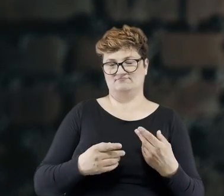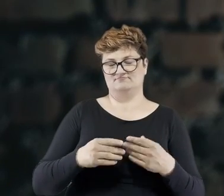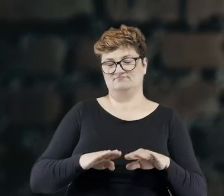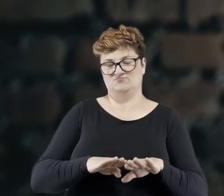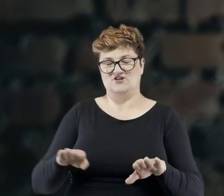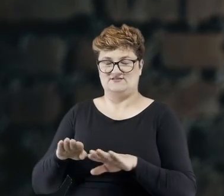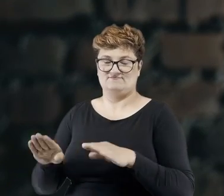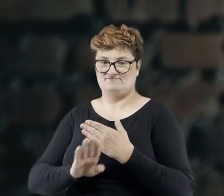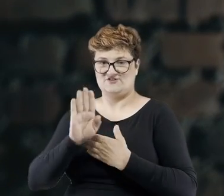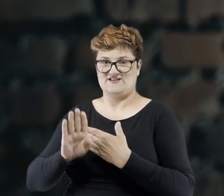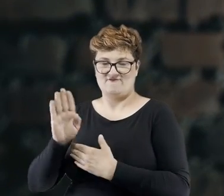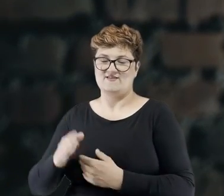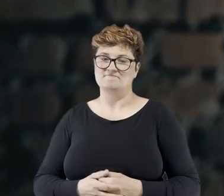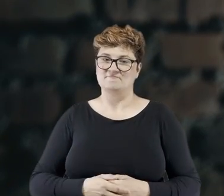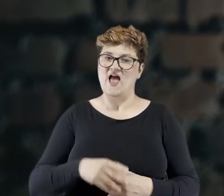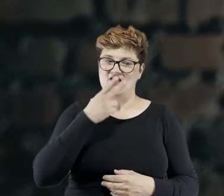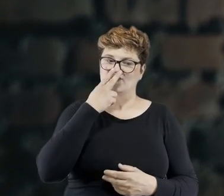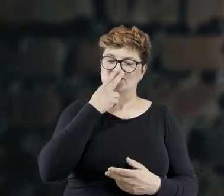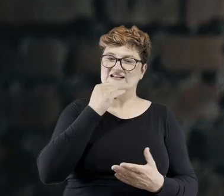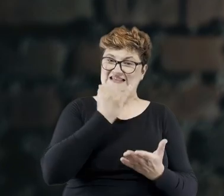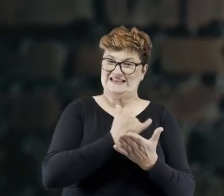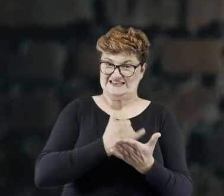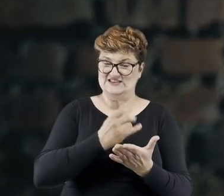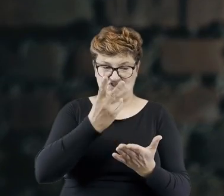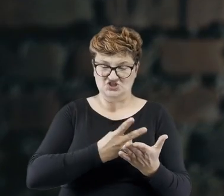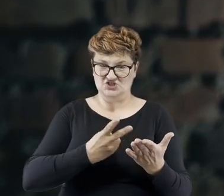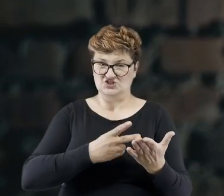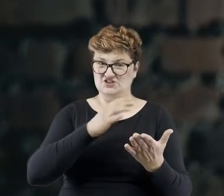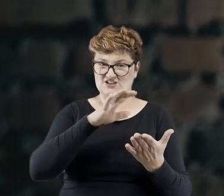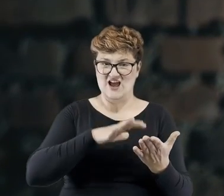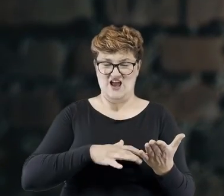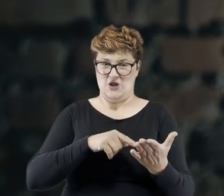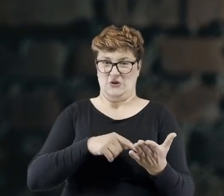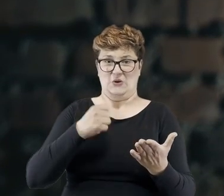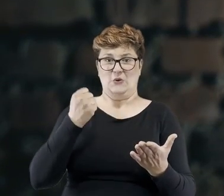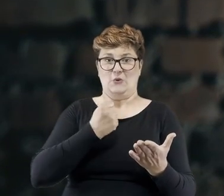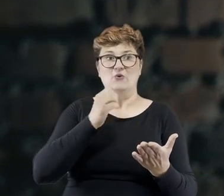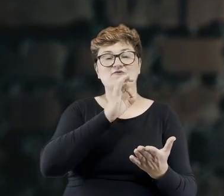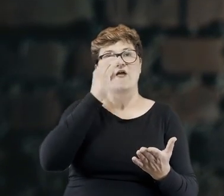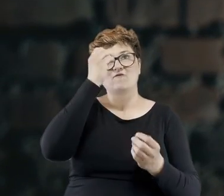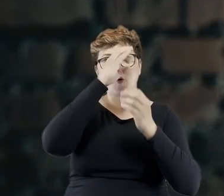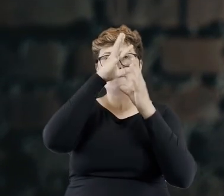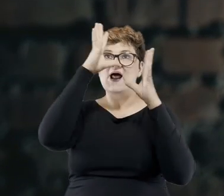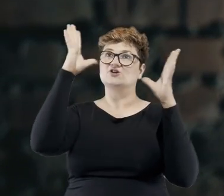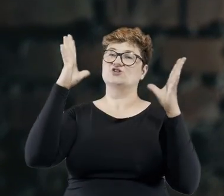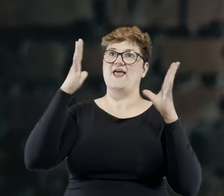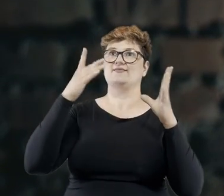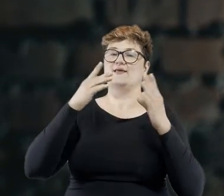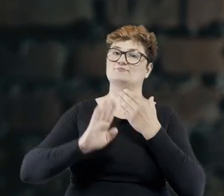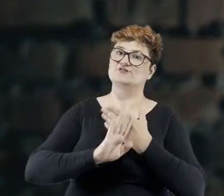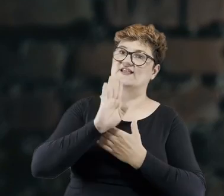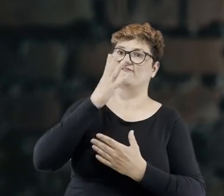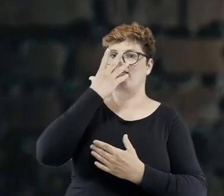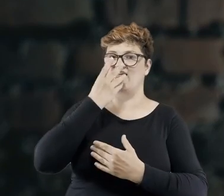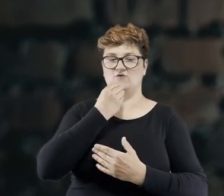się czyta jej listy, to od razu widać, że ona miała tak wygórowane wyobrażenie, jak te przedstawienia miałyby wyglądać.